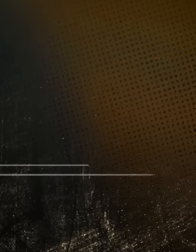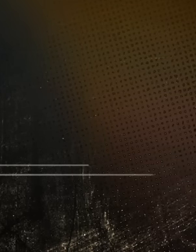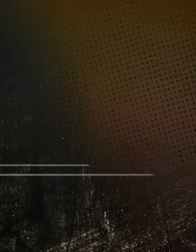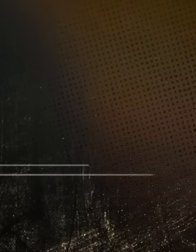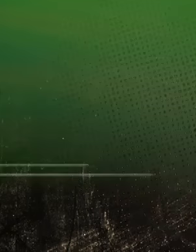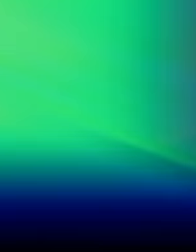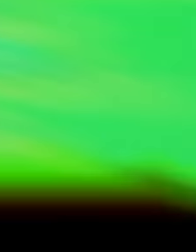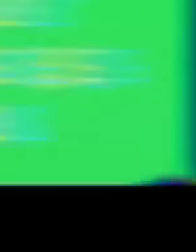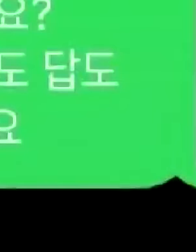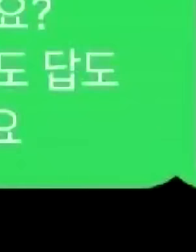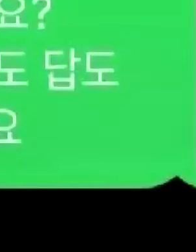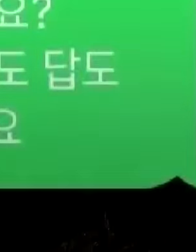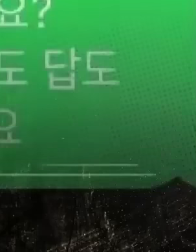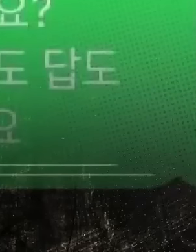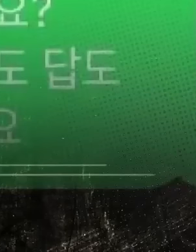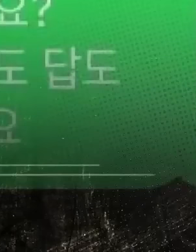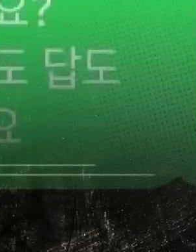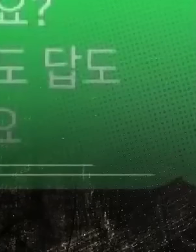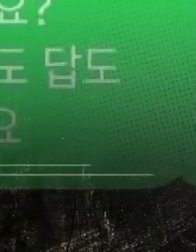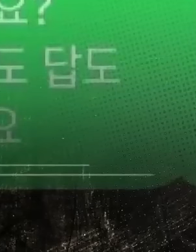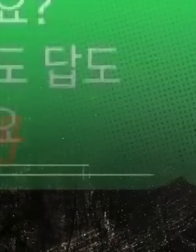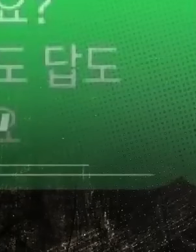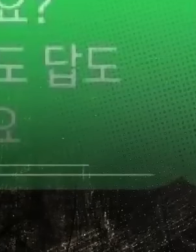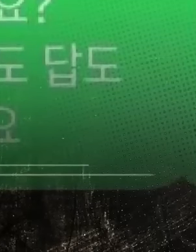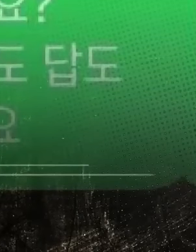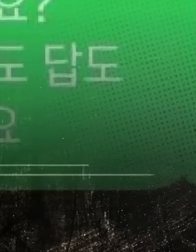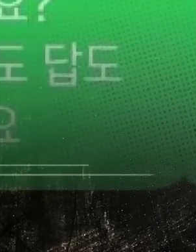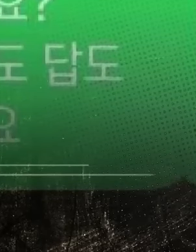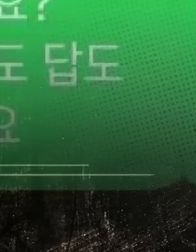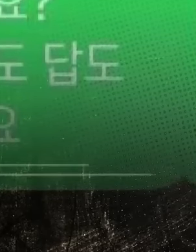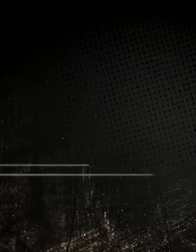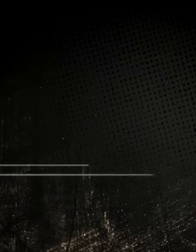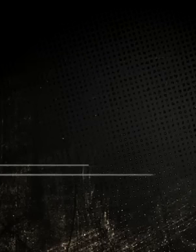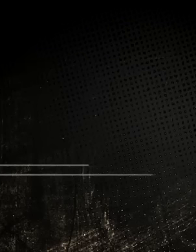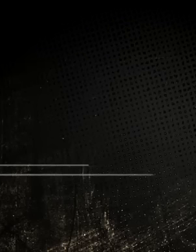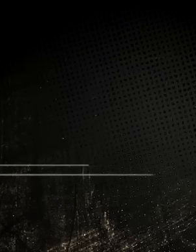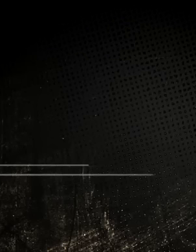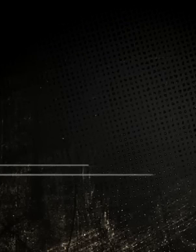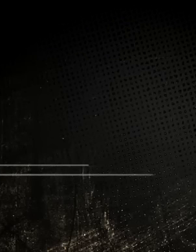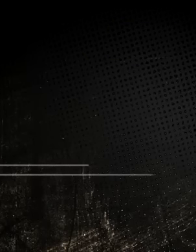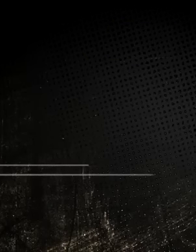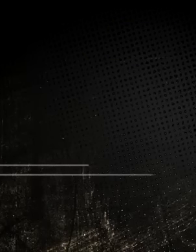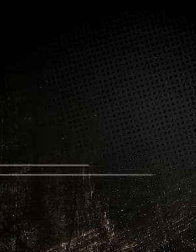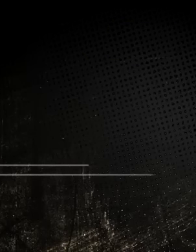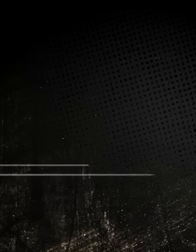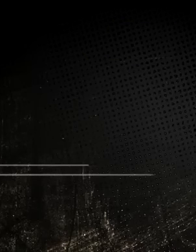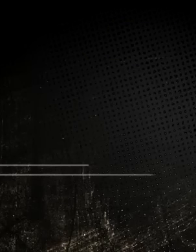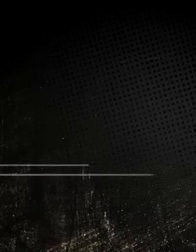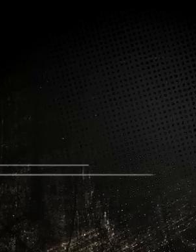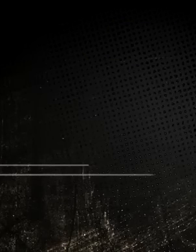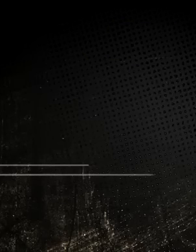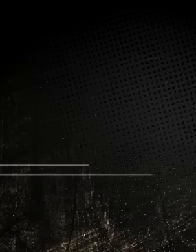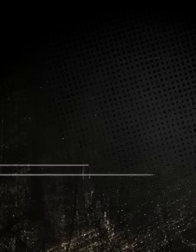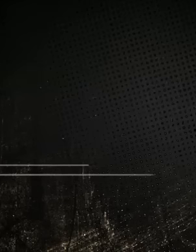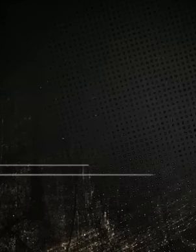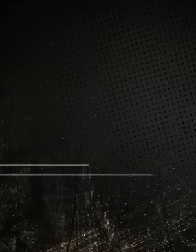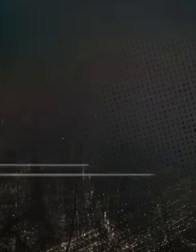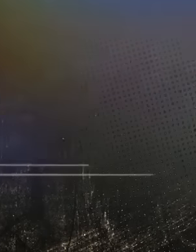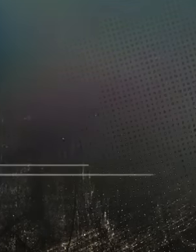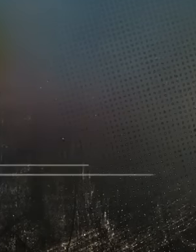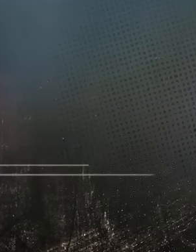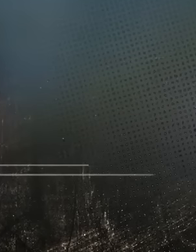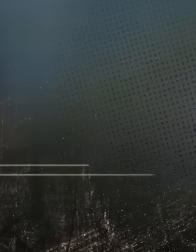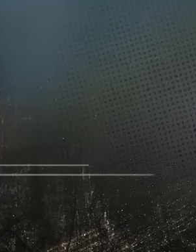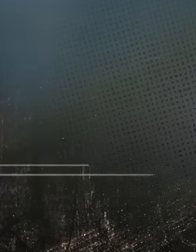되고 있습니다 피해자측의 항의로 영상은 삭제됐는데 화장이 커지고 있습니다 어떻게 된 일인지